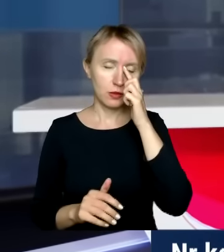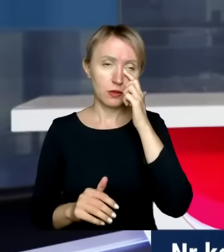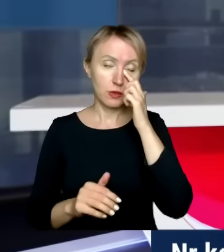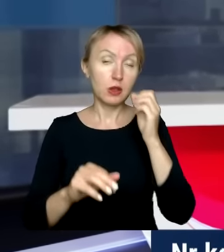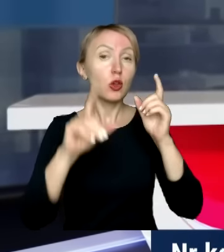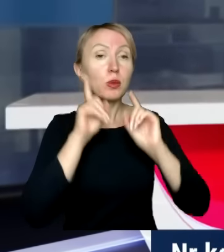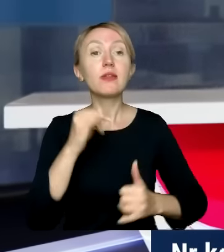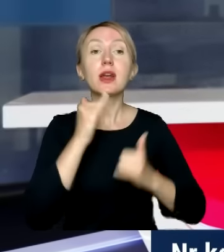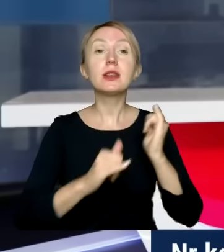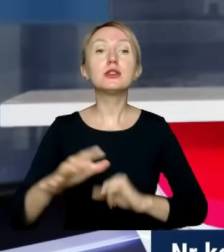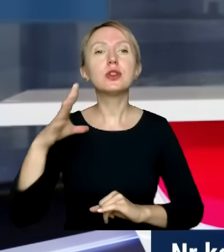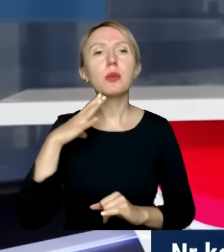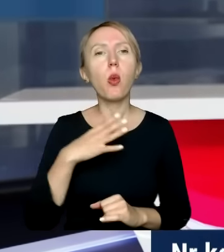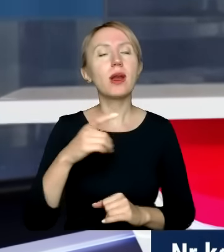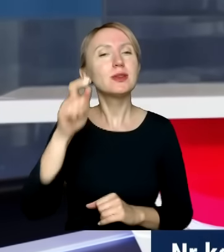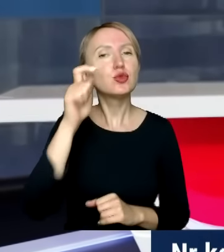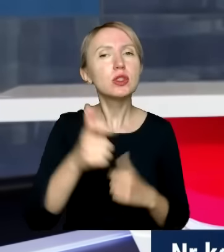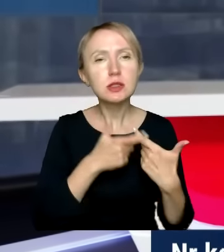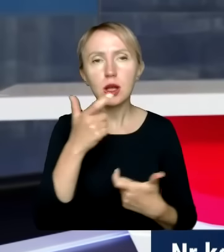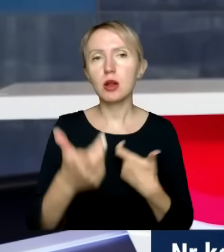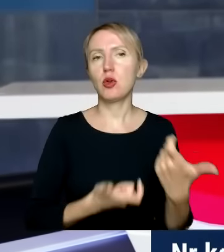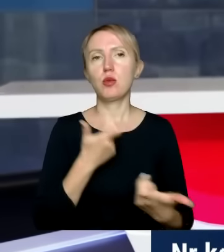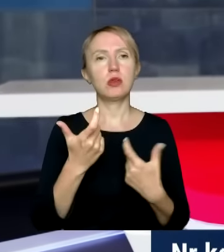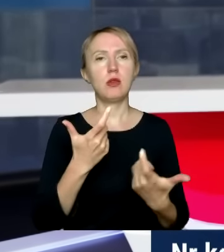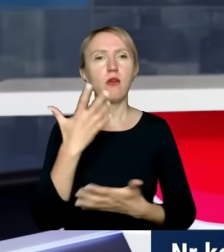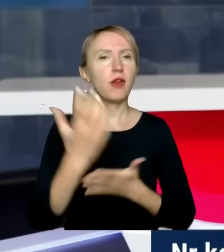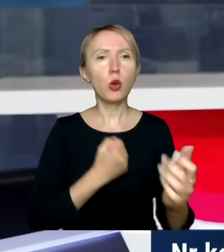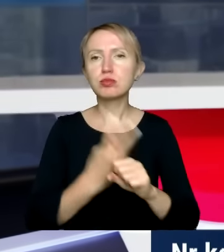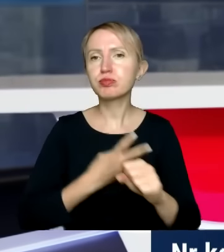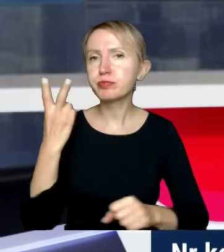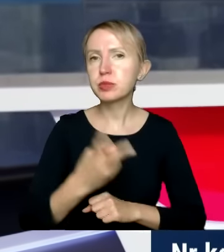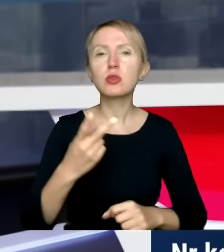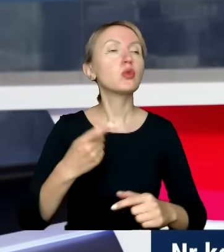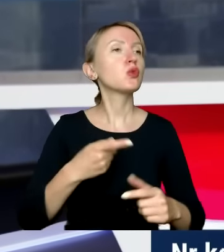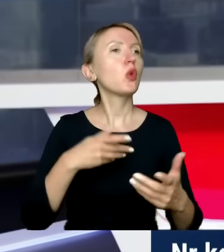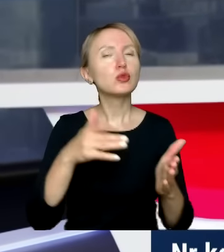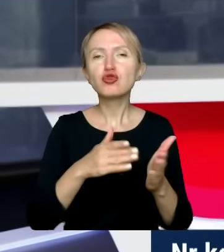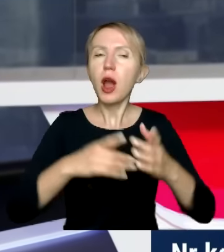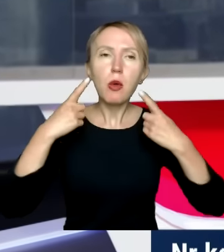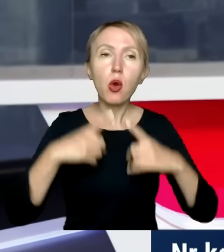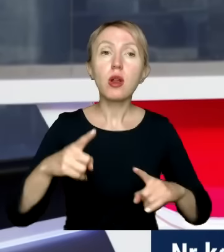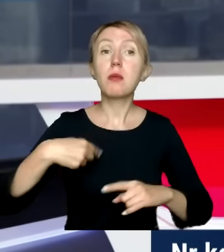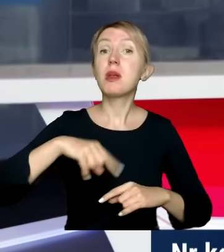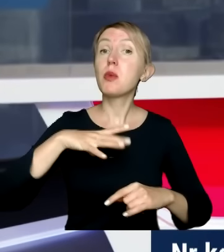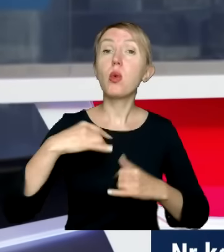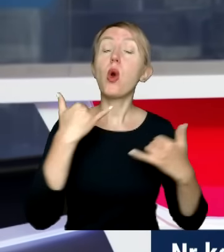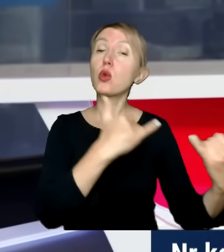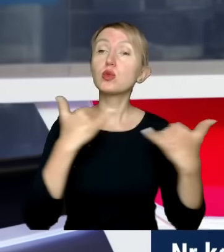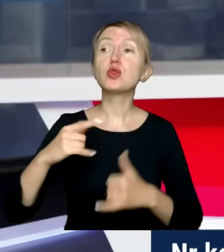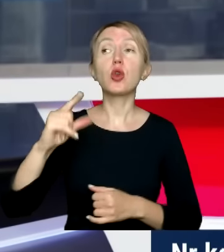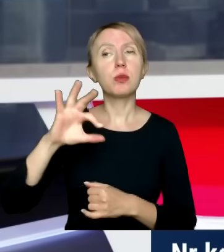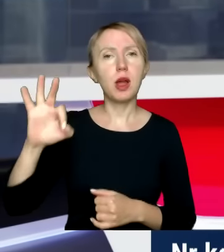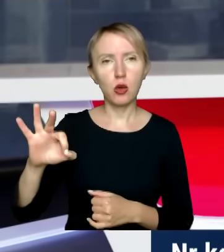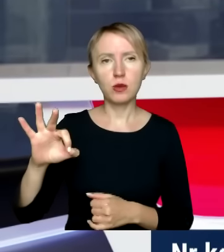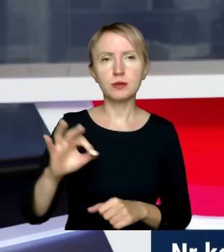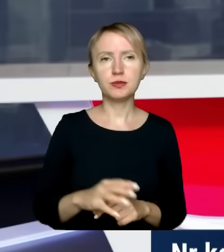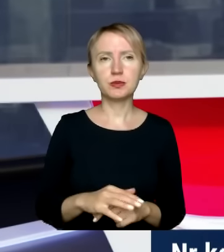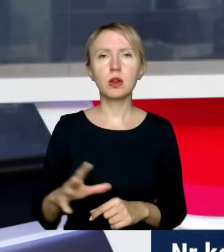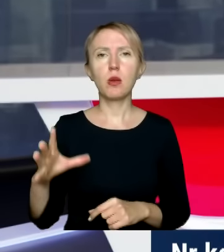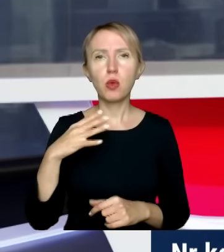jakiekolwiek przestępstwo jakiekolwiek nadużycie powinno być rozliczone My też się tym zawsze różnili od Platformy Obywatelskiej jeśli coś takiego się działo to to